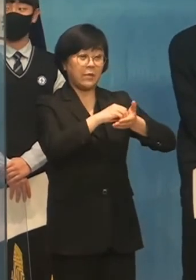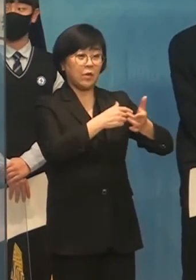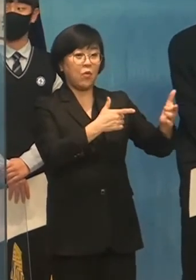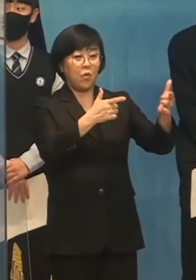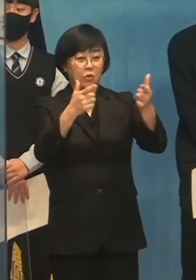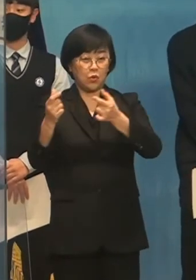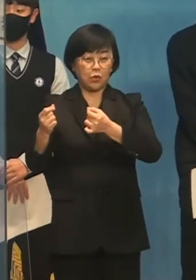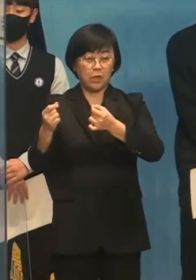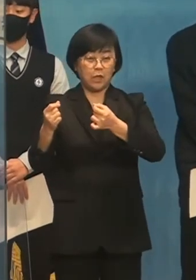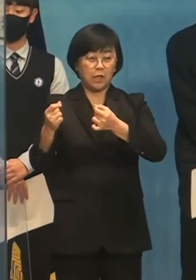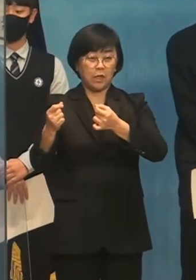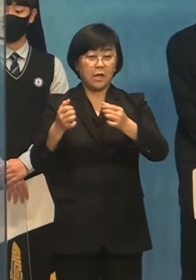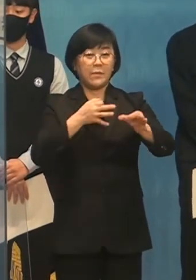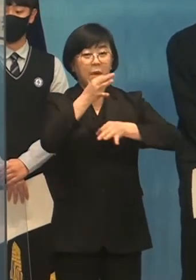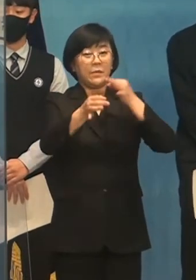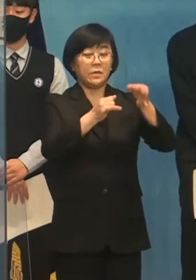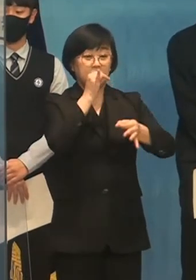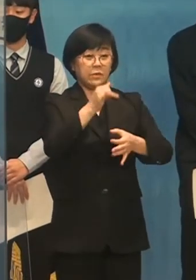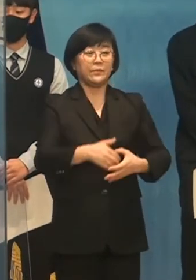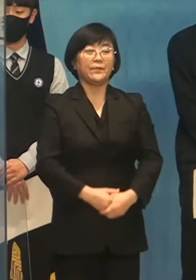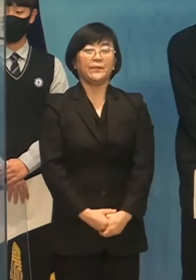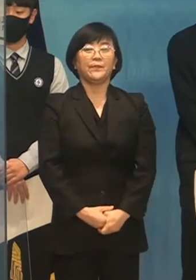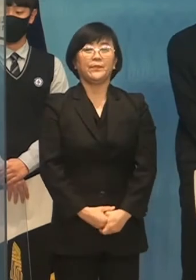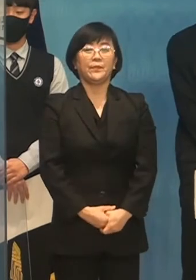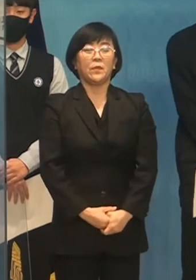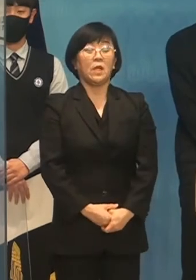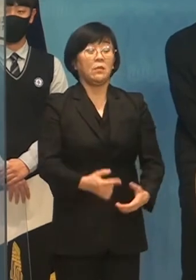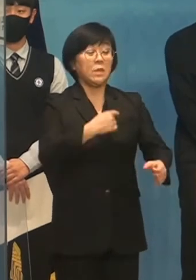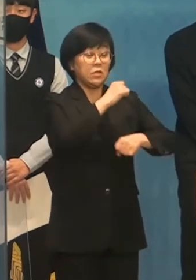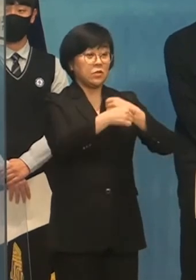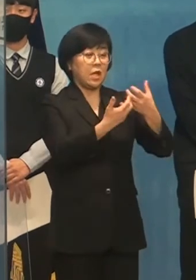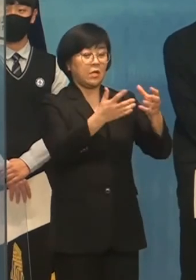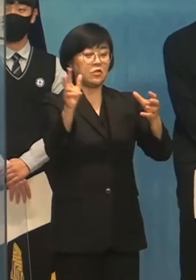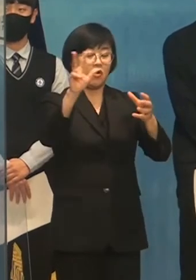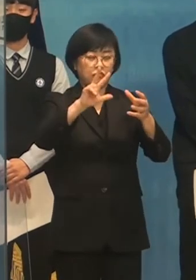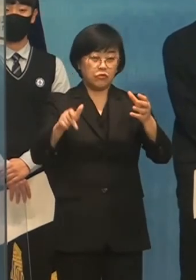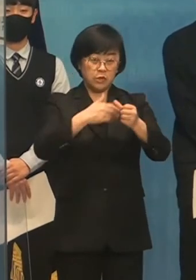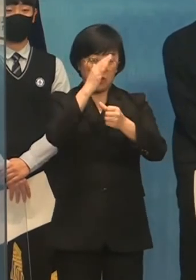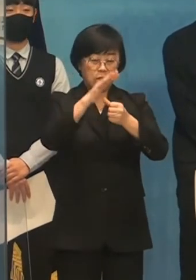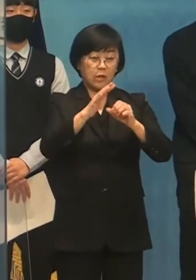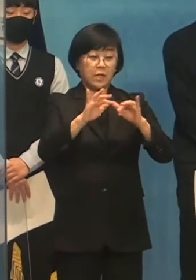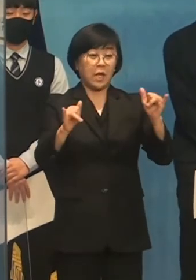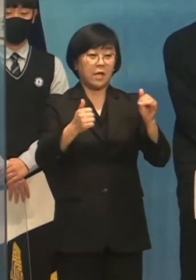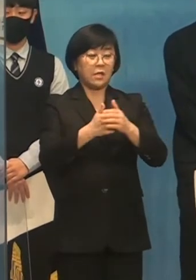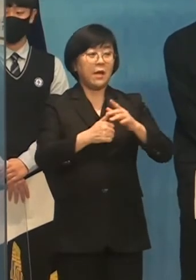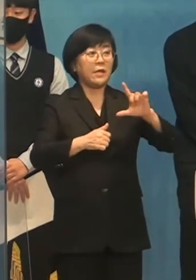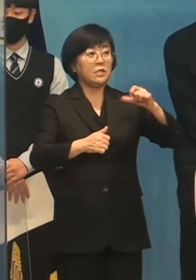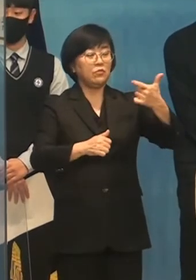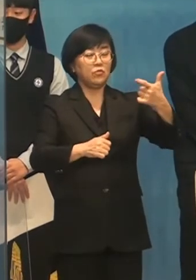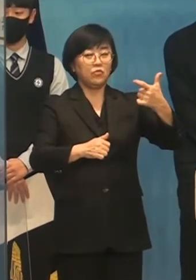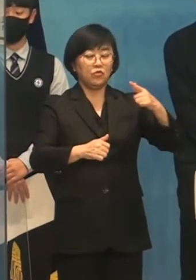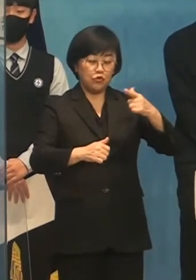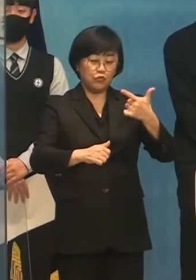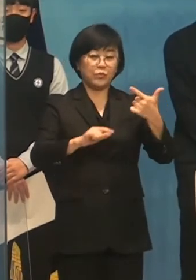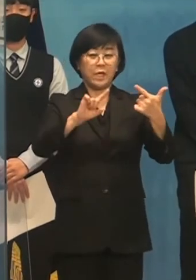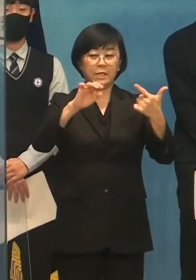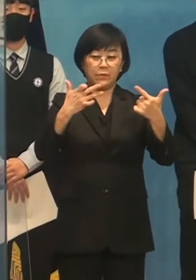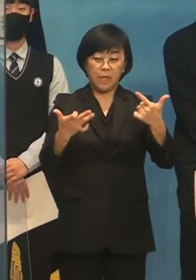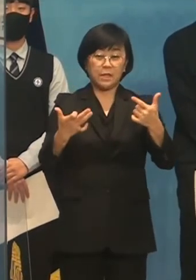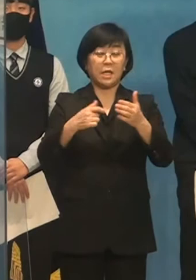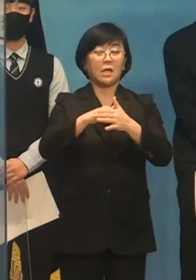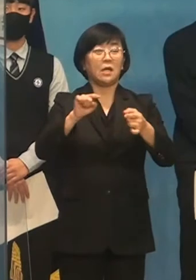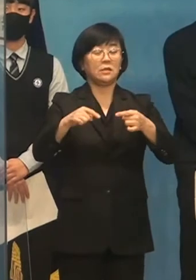공통된 목소리를 외쳐왔습니다. 더불어민주당 전국청년당은 만 16세부터 18세까지의